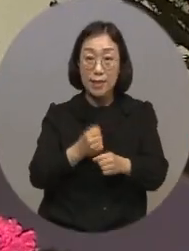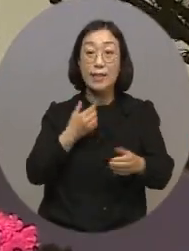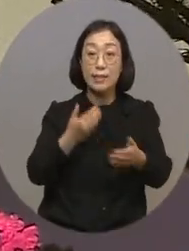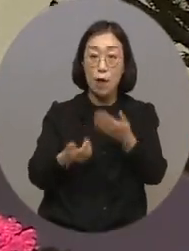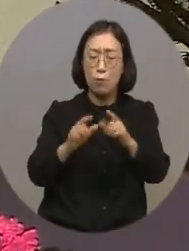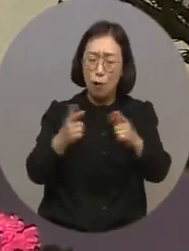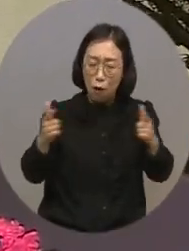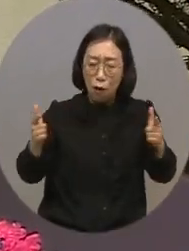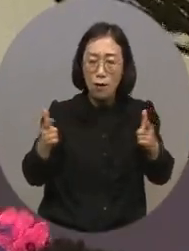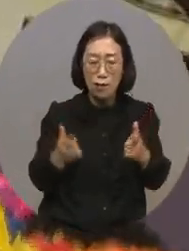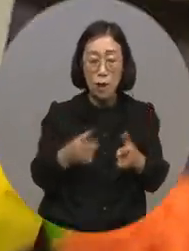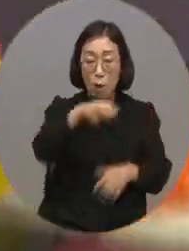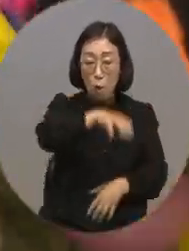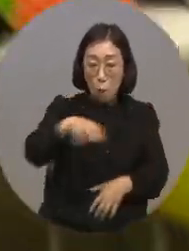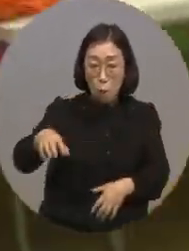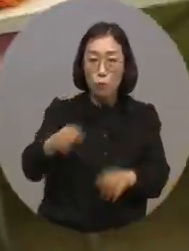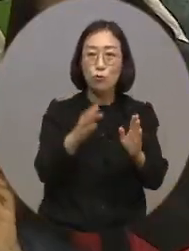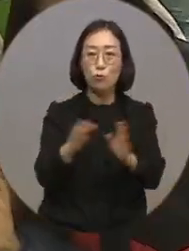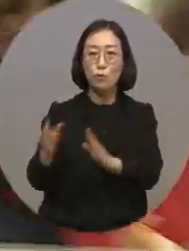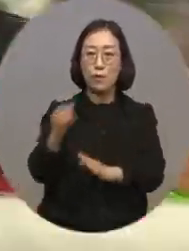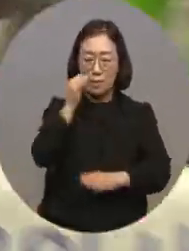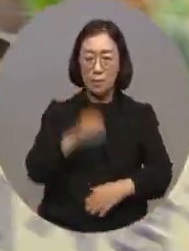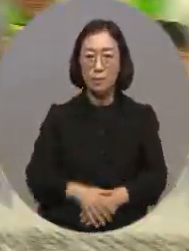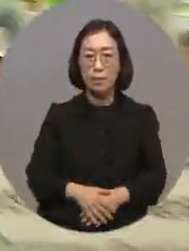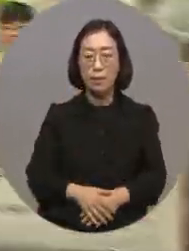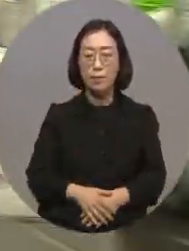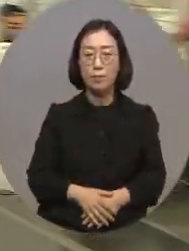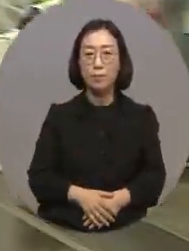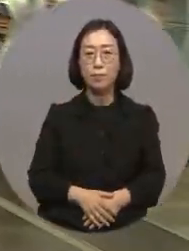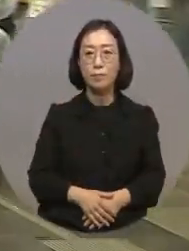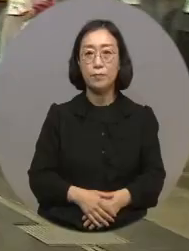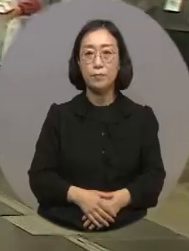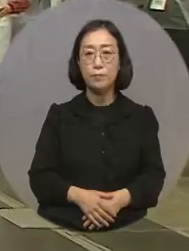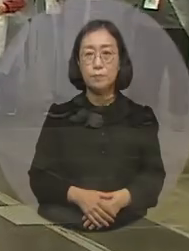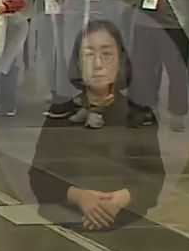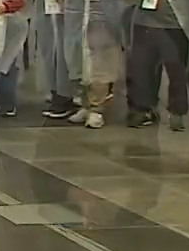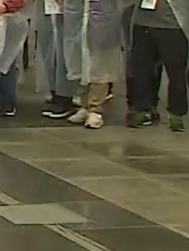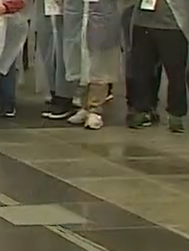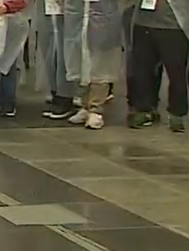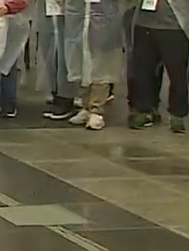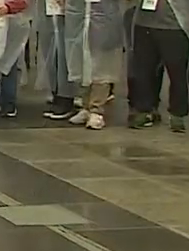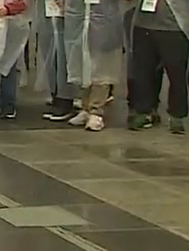다양한 이벤트 부스도 열렸습니다. 복지TV 뉴스 정유정입니다.